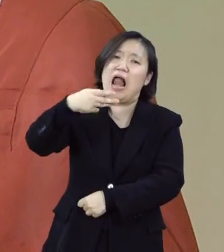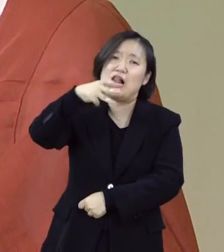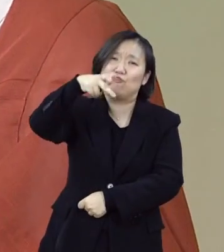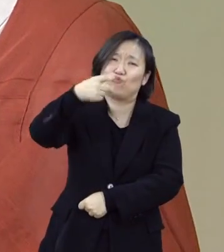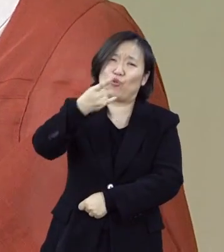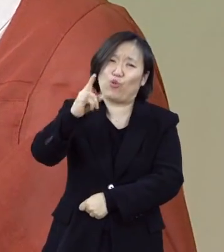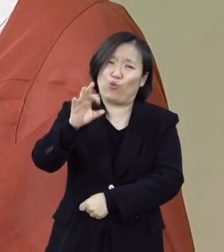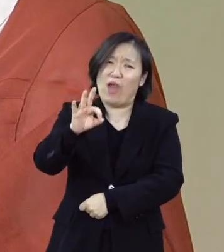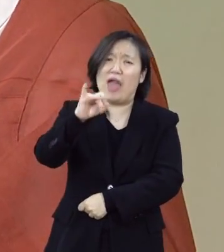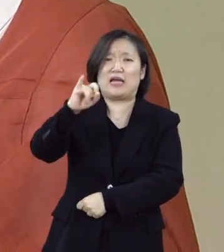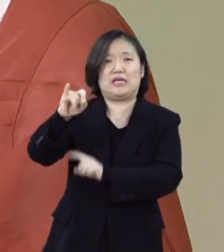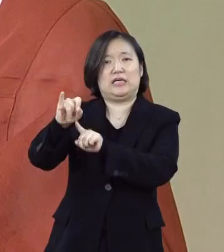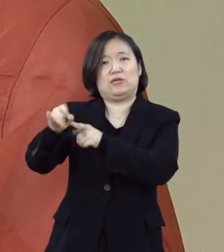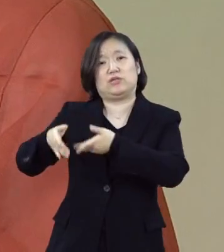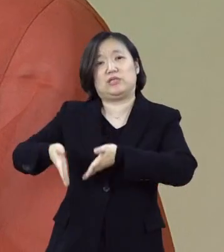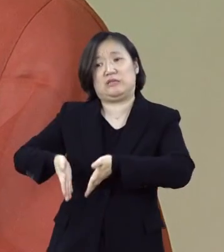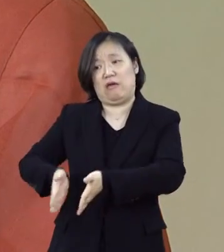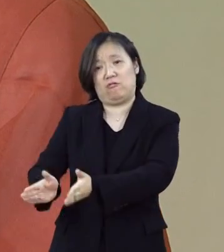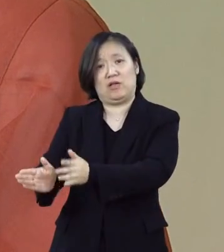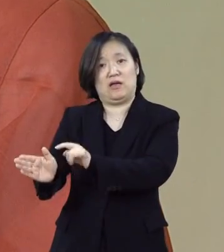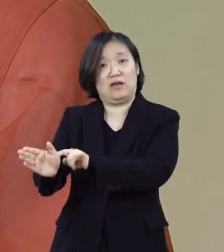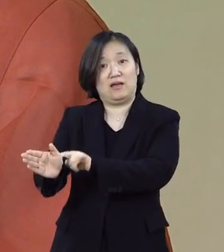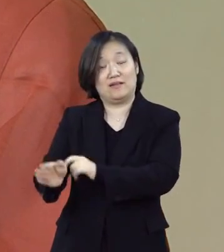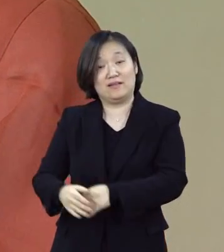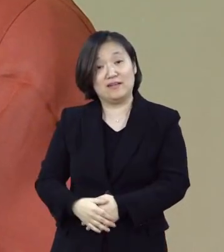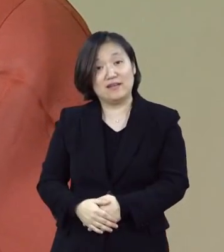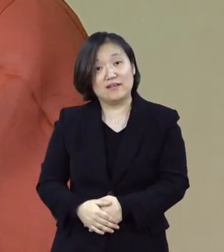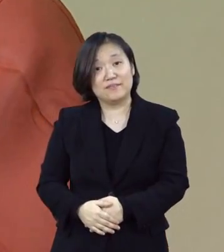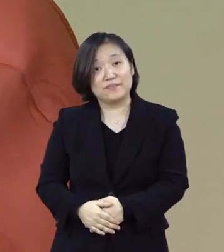뒤에 하늘세계 신으로 태어났대요.